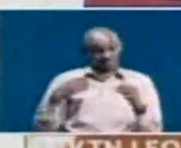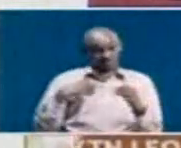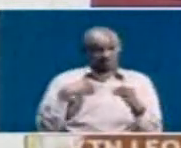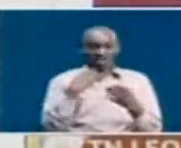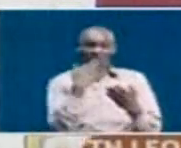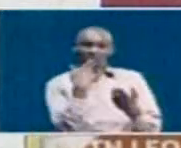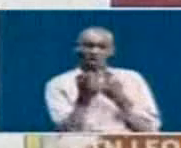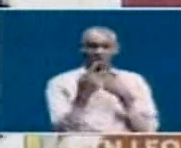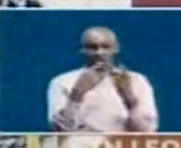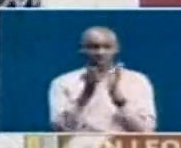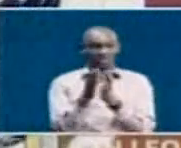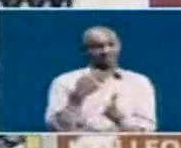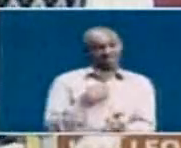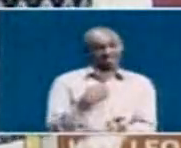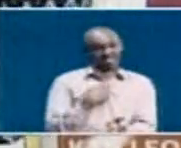anaponidadisia.